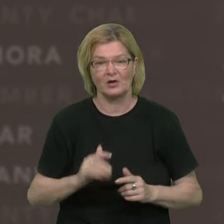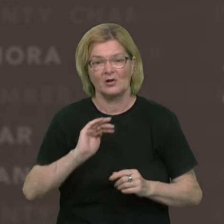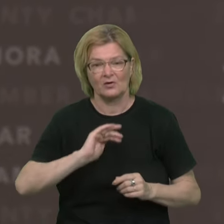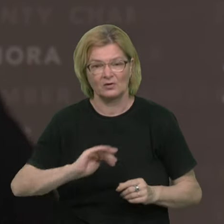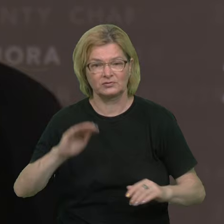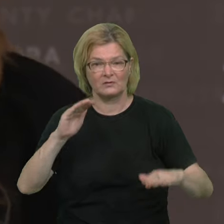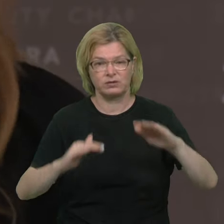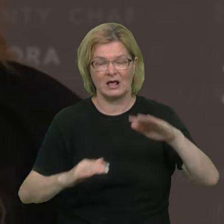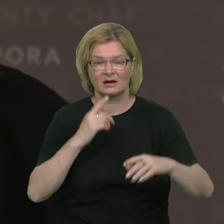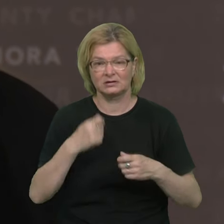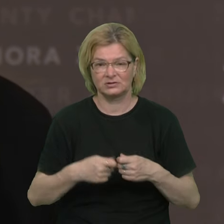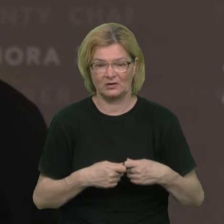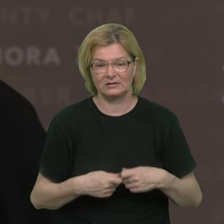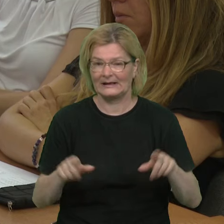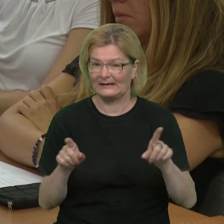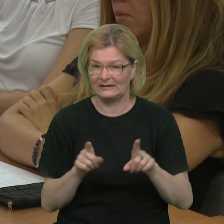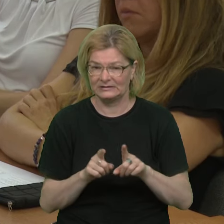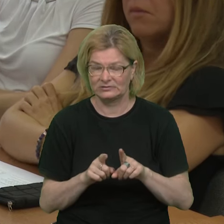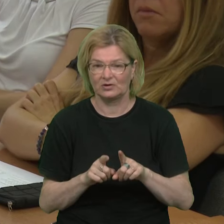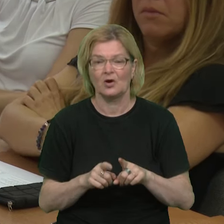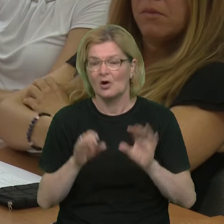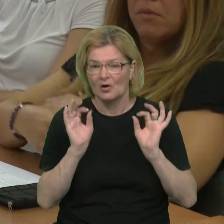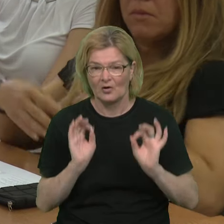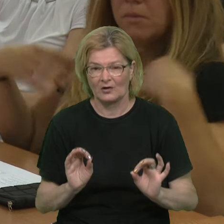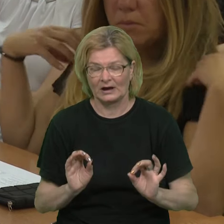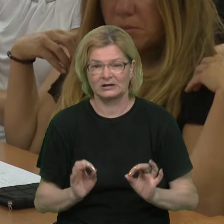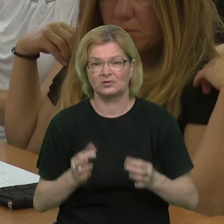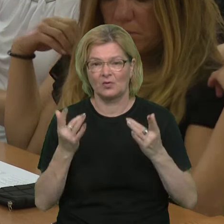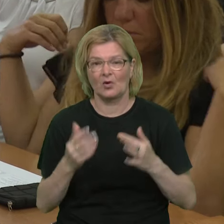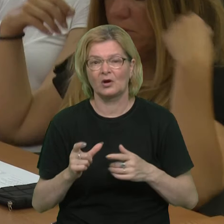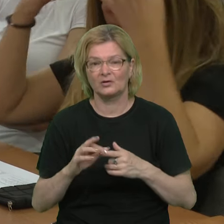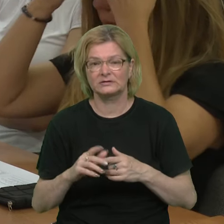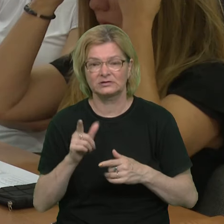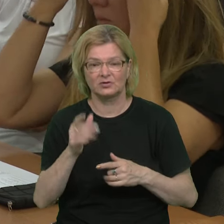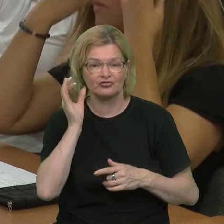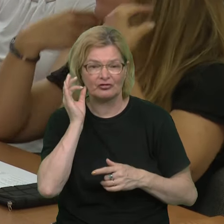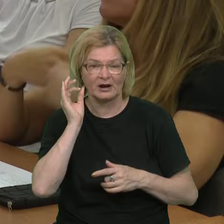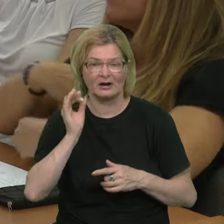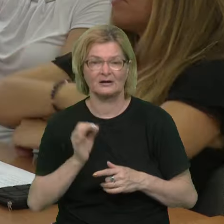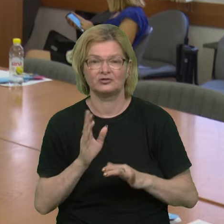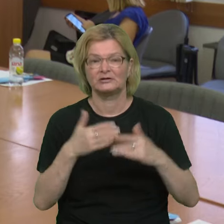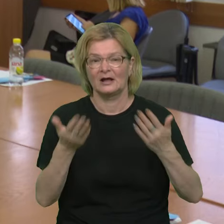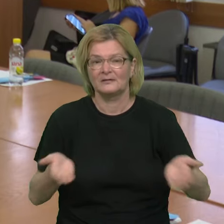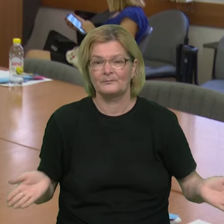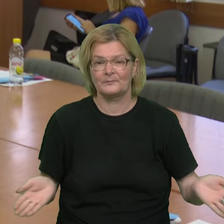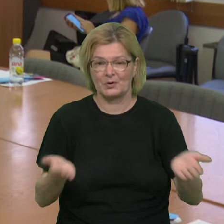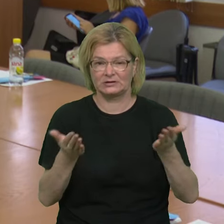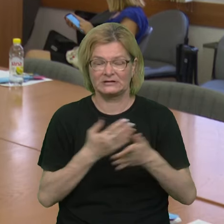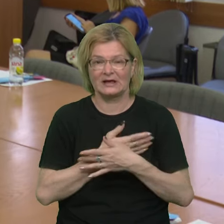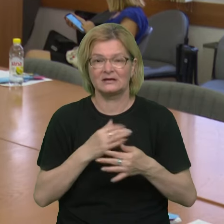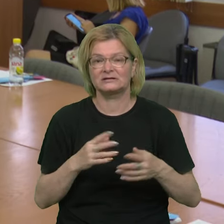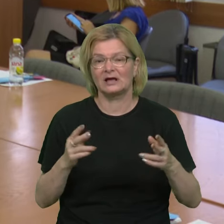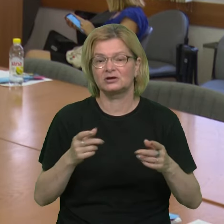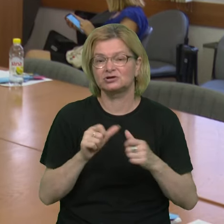obiteljski život, odnosno balans i organizaciju istog. Konkretno, ukoliko se to ženama bi se mogle dati